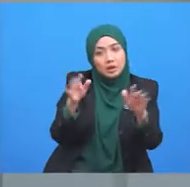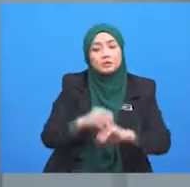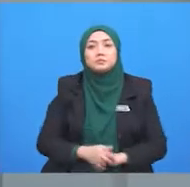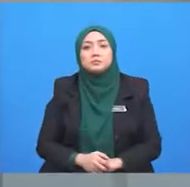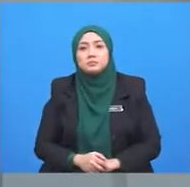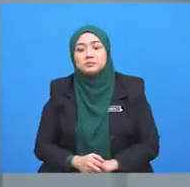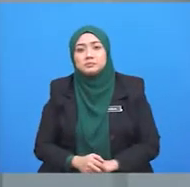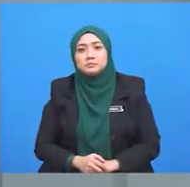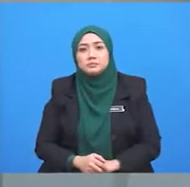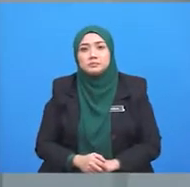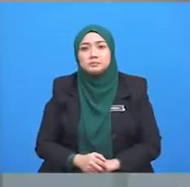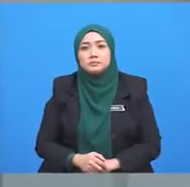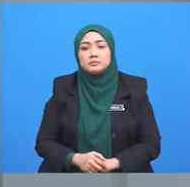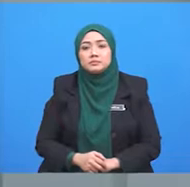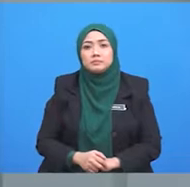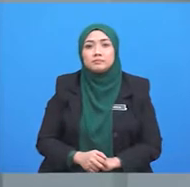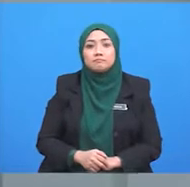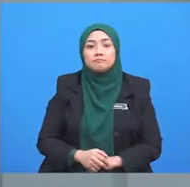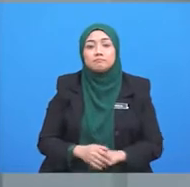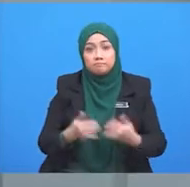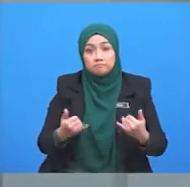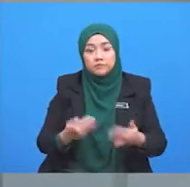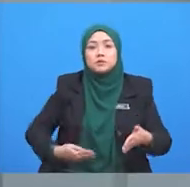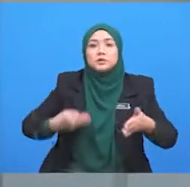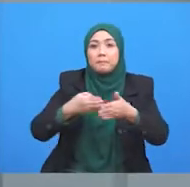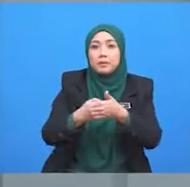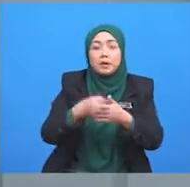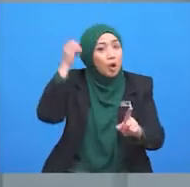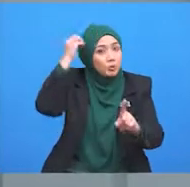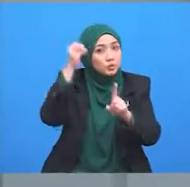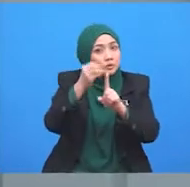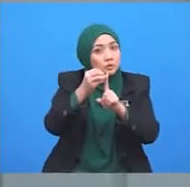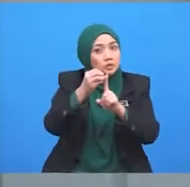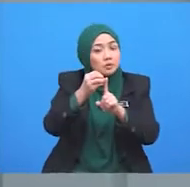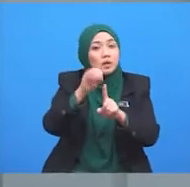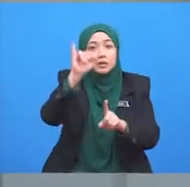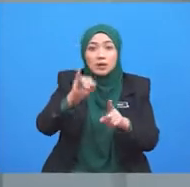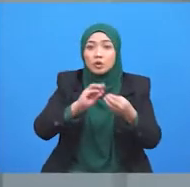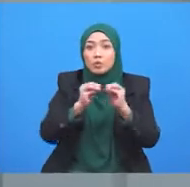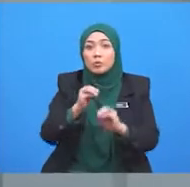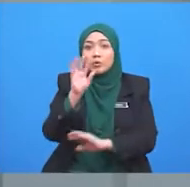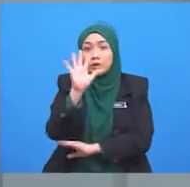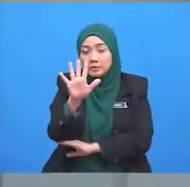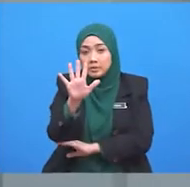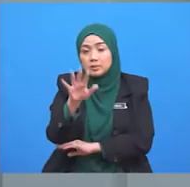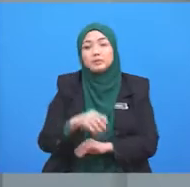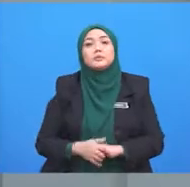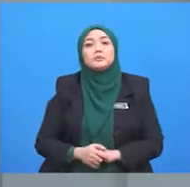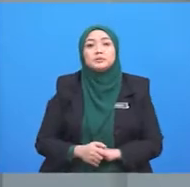Seterusnya, pelajar-pelajar, kini sampailah kepada objektif pembelajaran yang kelima. Mari kita